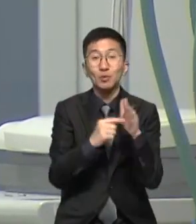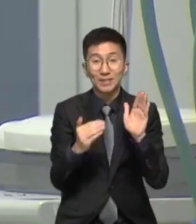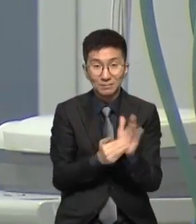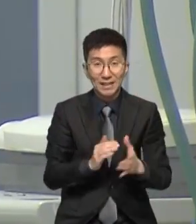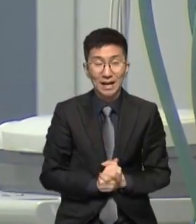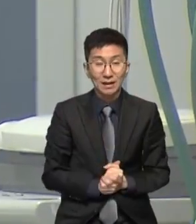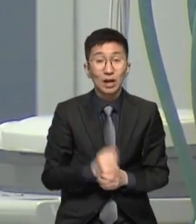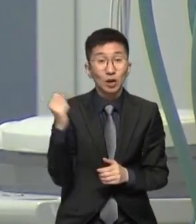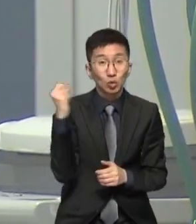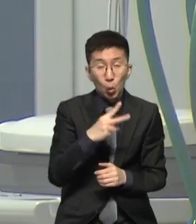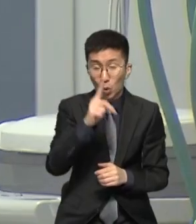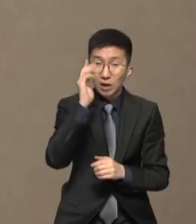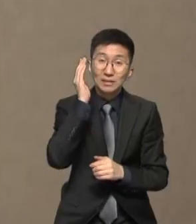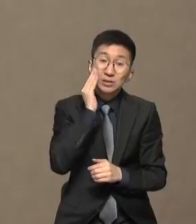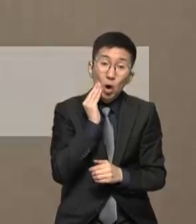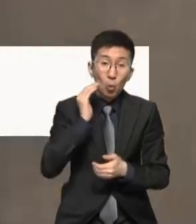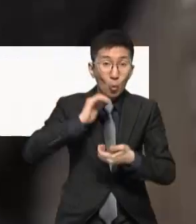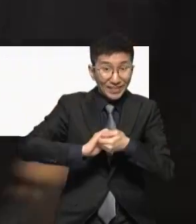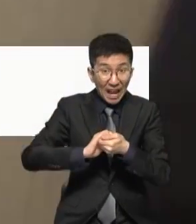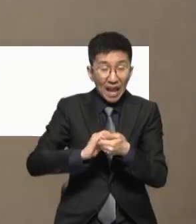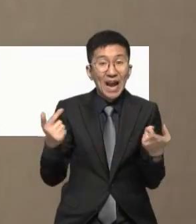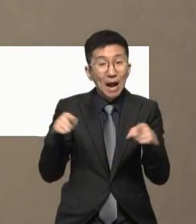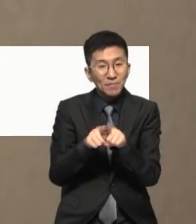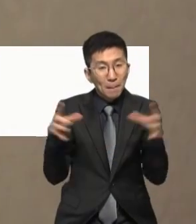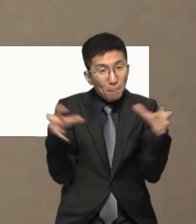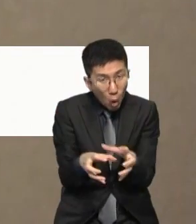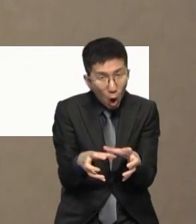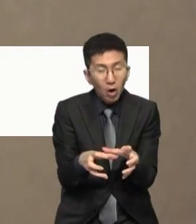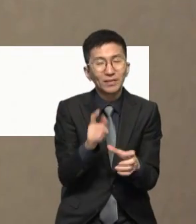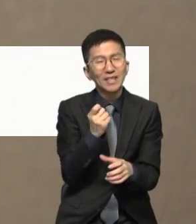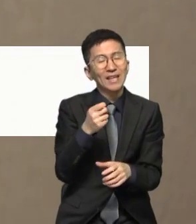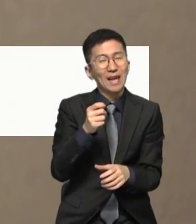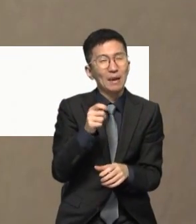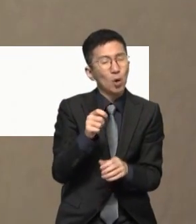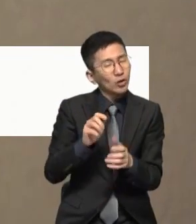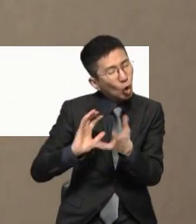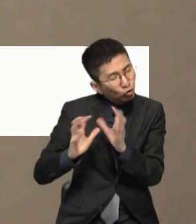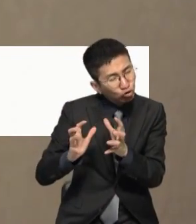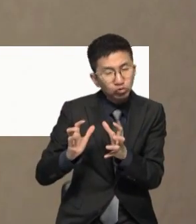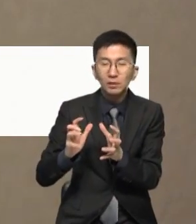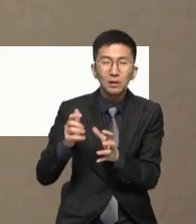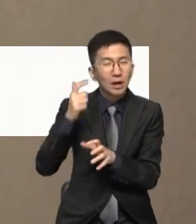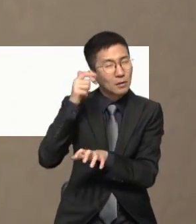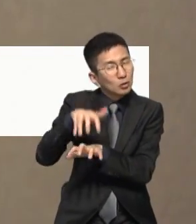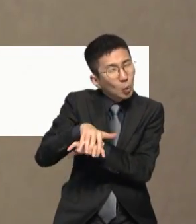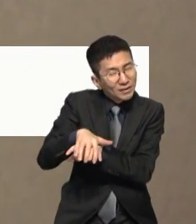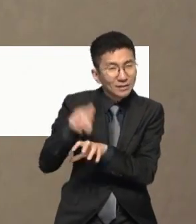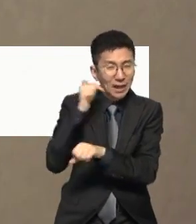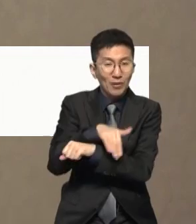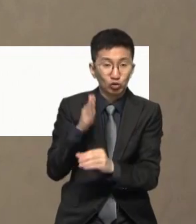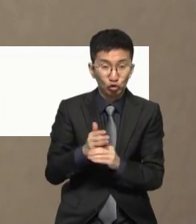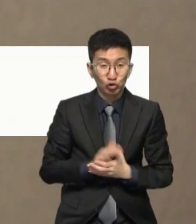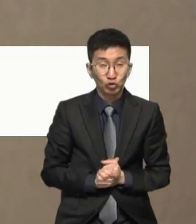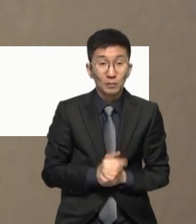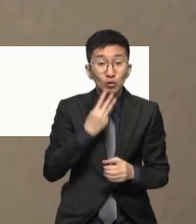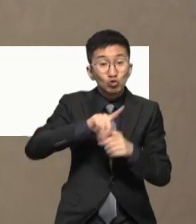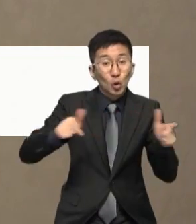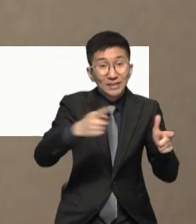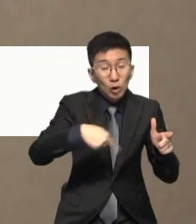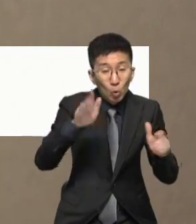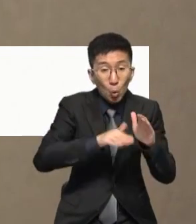포함된 TF도 만들기로 했습니다. 수도권 소재 공공병원 중 활용 가능한 병원을 감염병